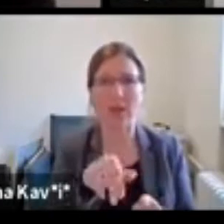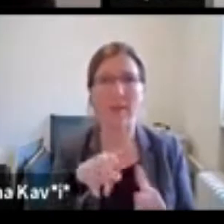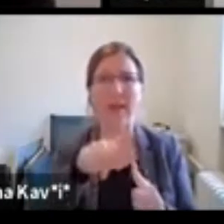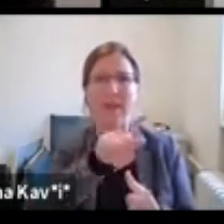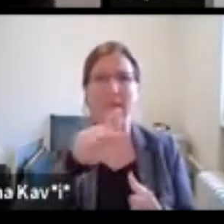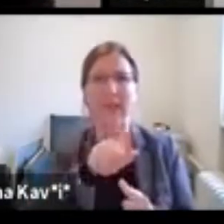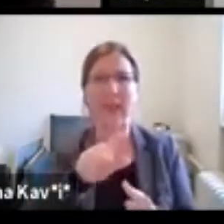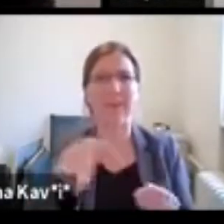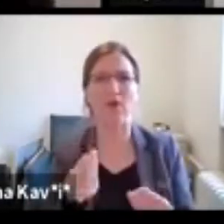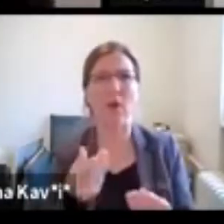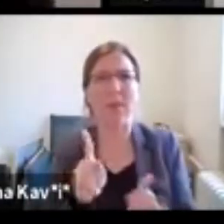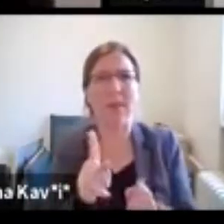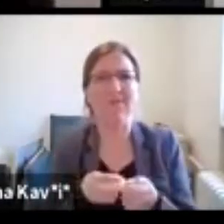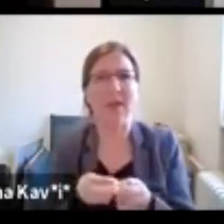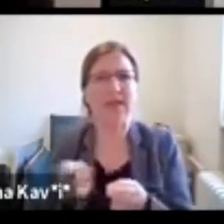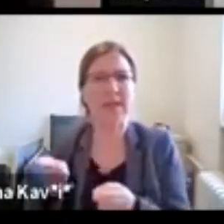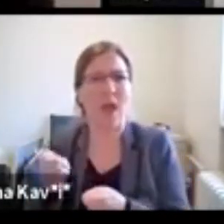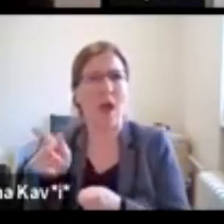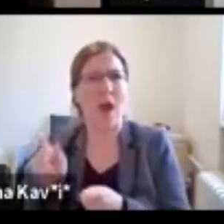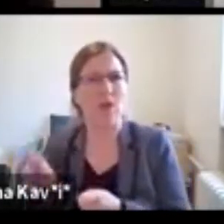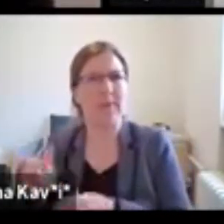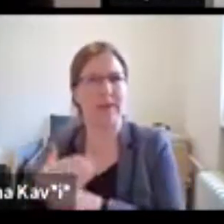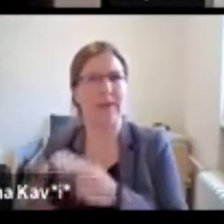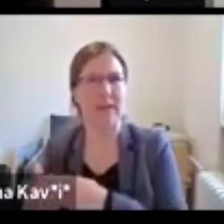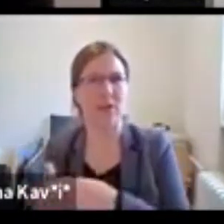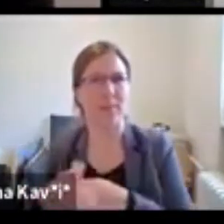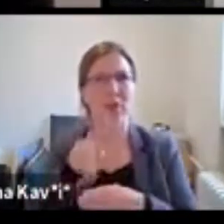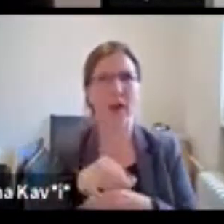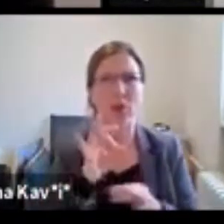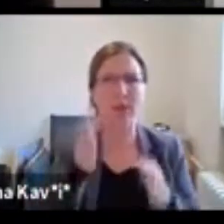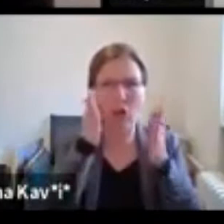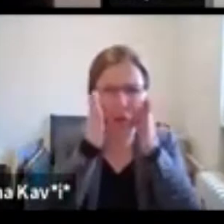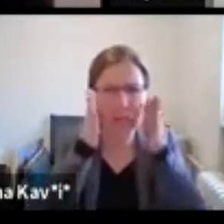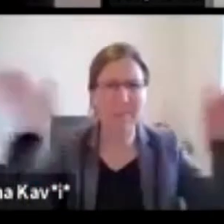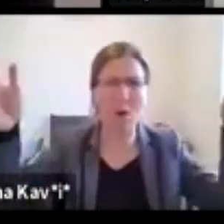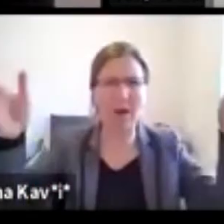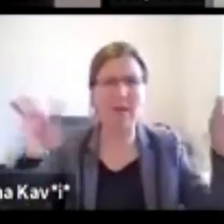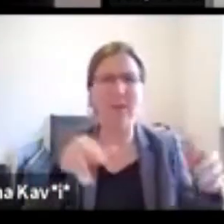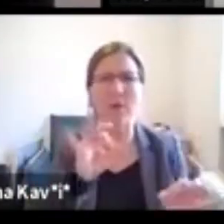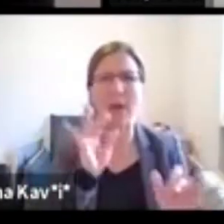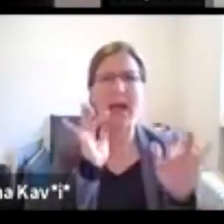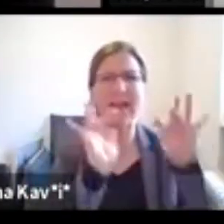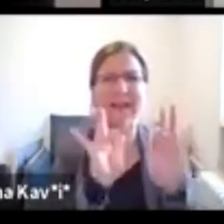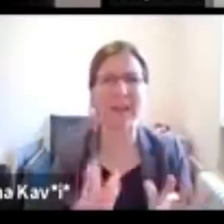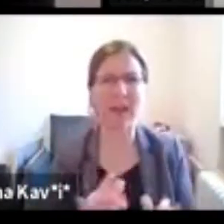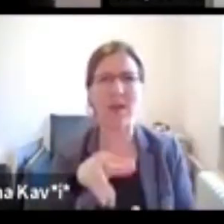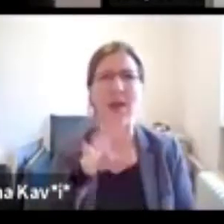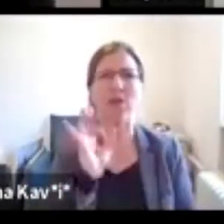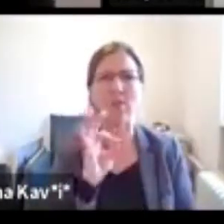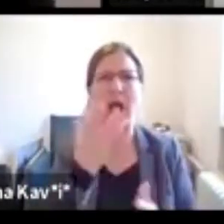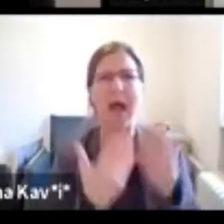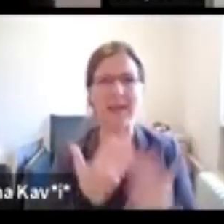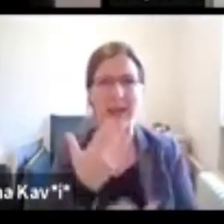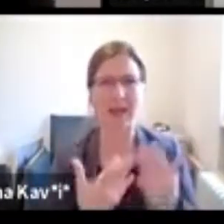invaliditetom, vrlo širokih pogleda, dobrih kritika i dobrih analiza. Tako da vam čestitam ovaj vaš dan